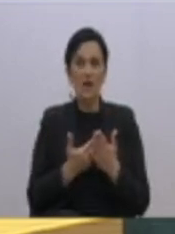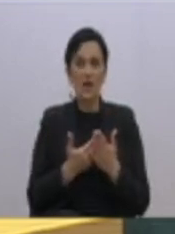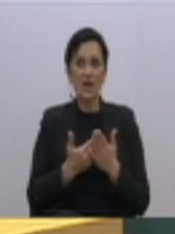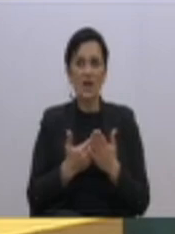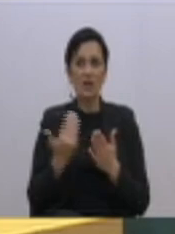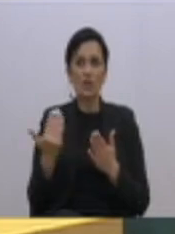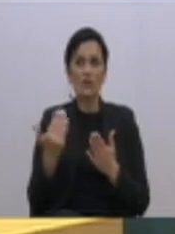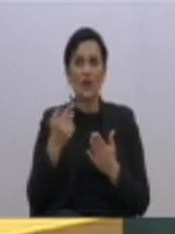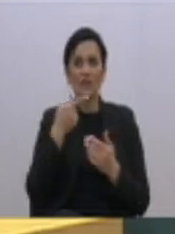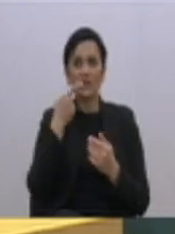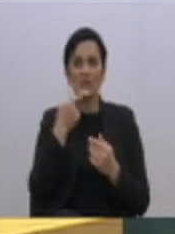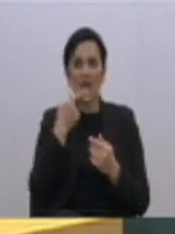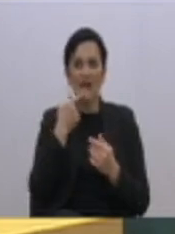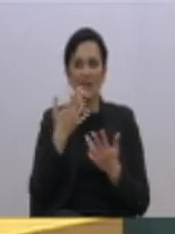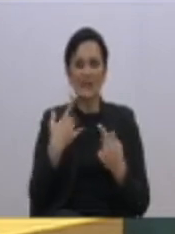რო ასახელებთ, რომ